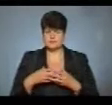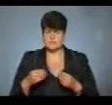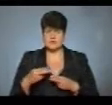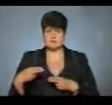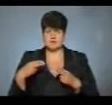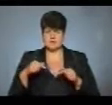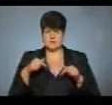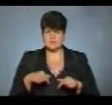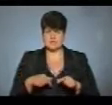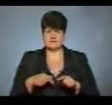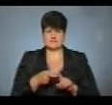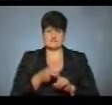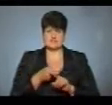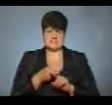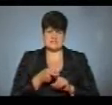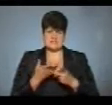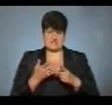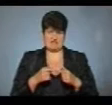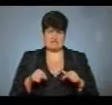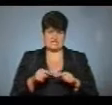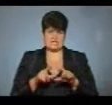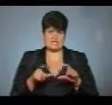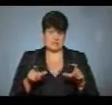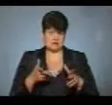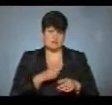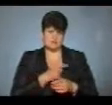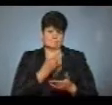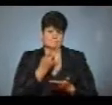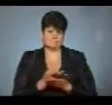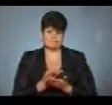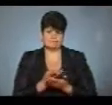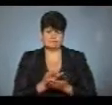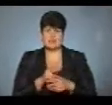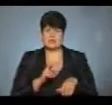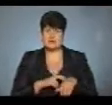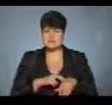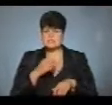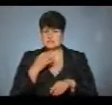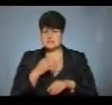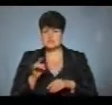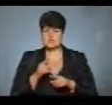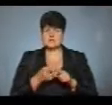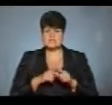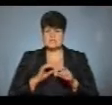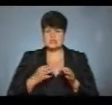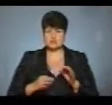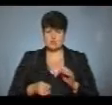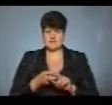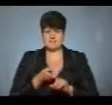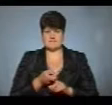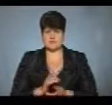в інфекційне відділення. І нас госпіталізували. Лікарі сказали, що це була кишкова